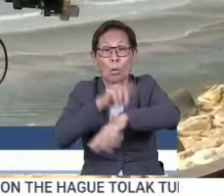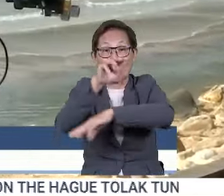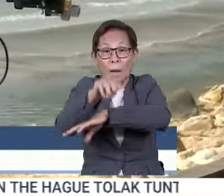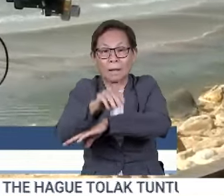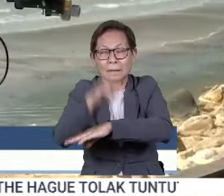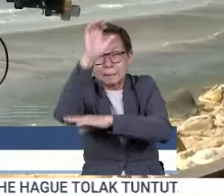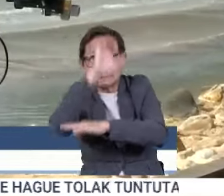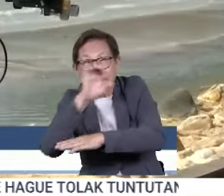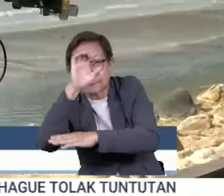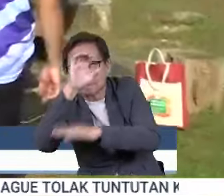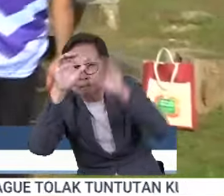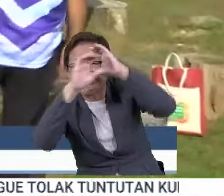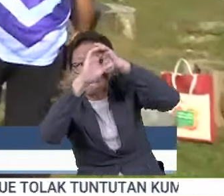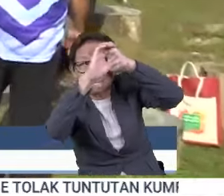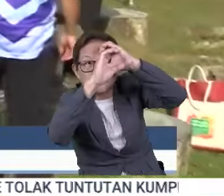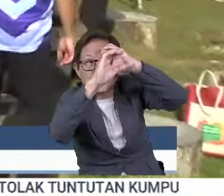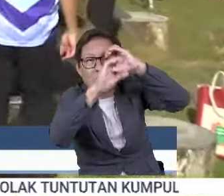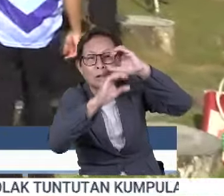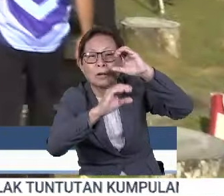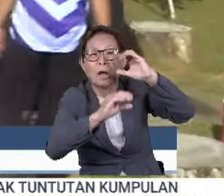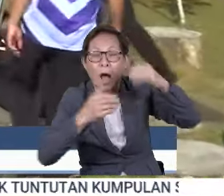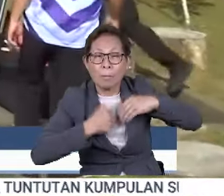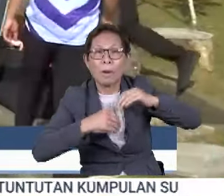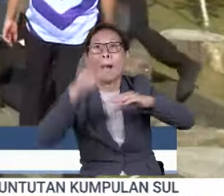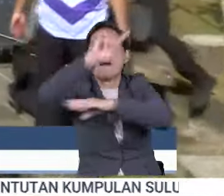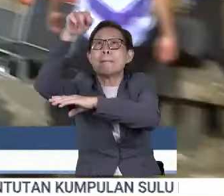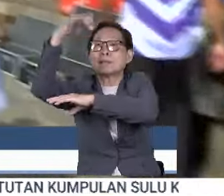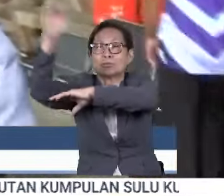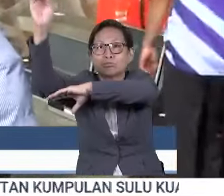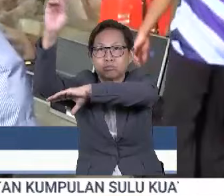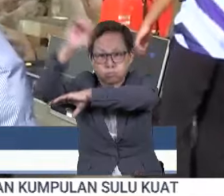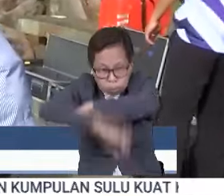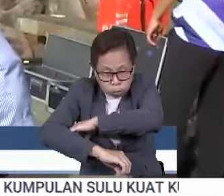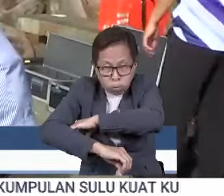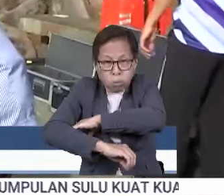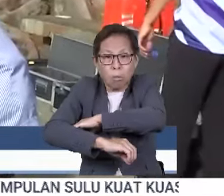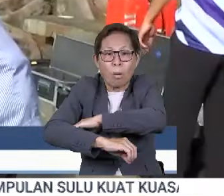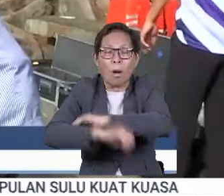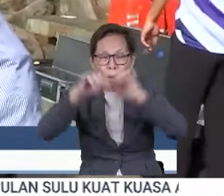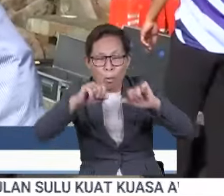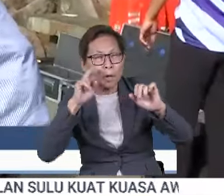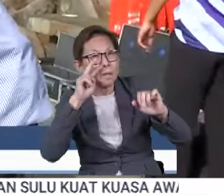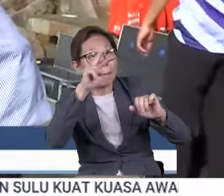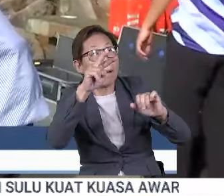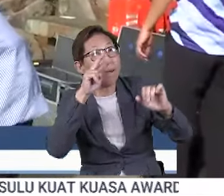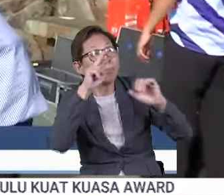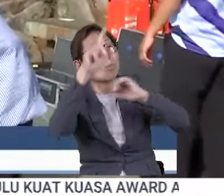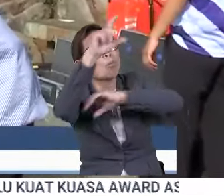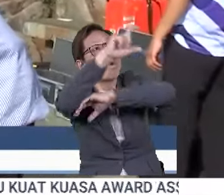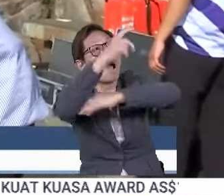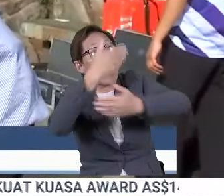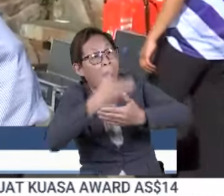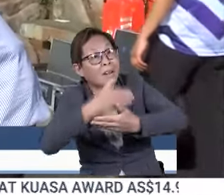menjejak data yang apabila terbenamnya matahari, barulah kita tahu bahawa boleh nampak tak hilal anak